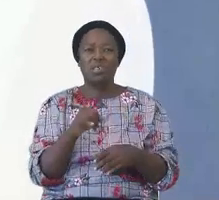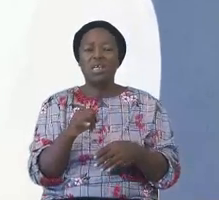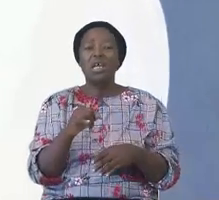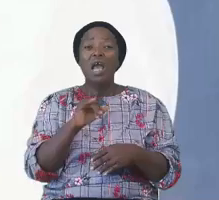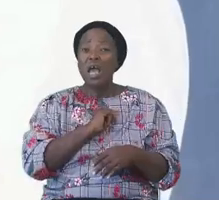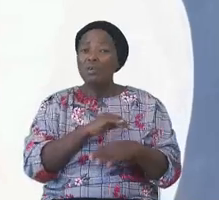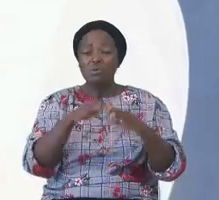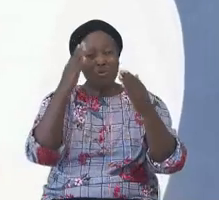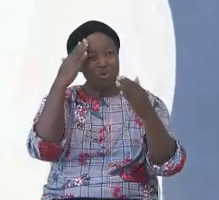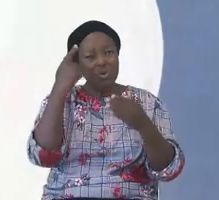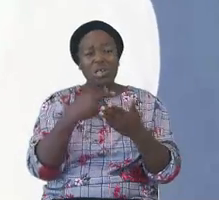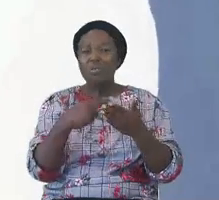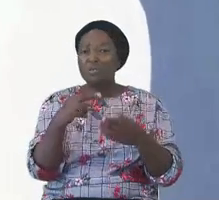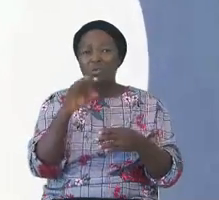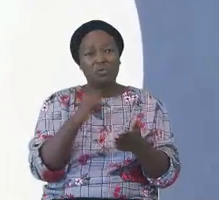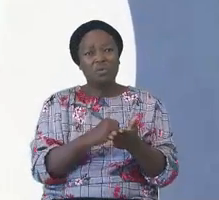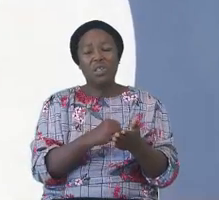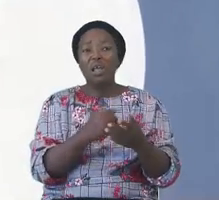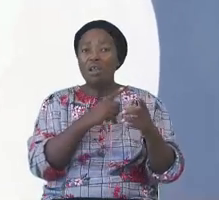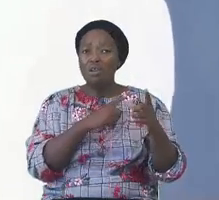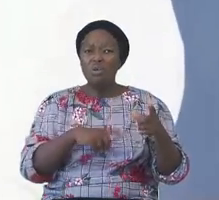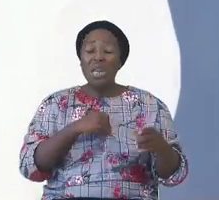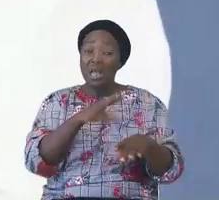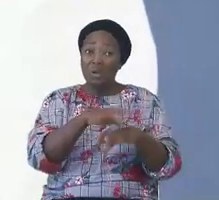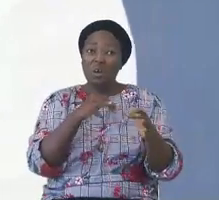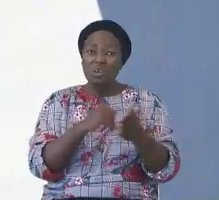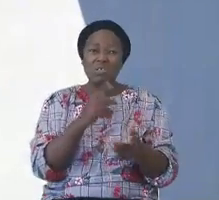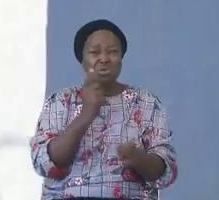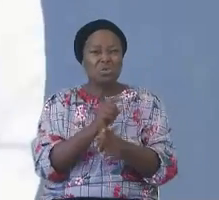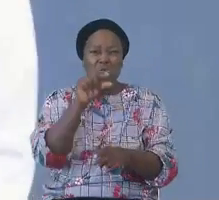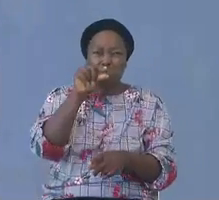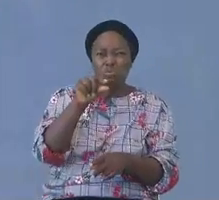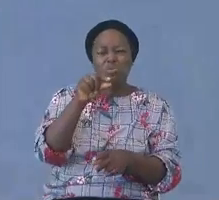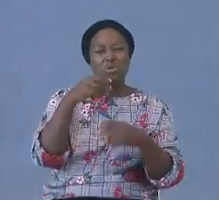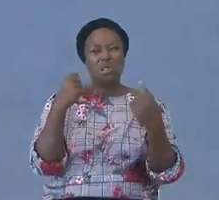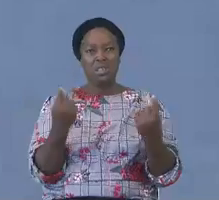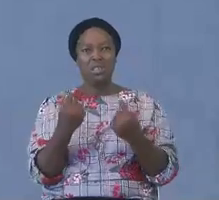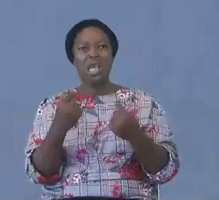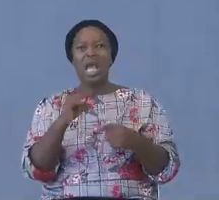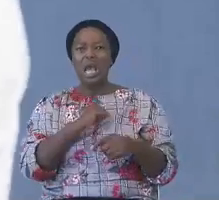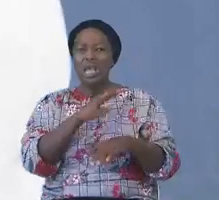Parce que j'étais ignorant des conséquences de ce que je faisais.